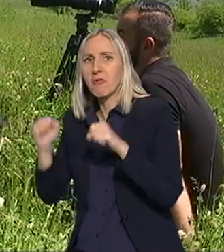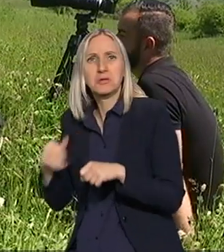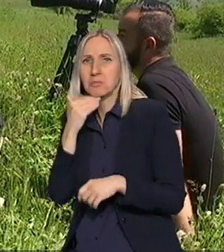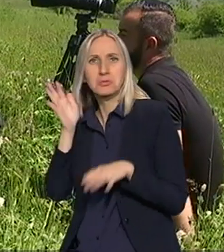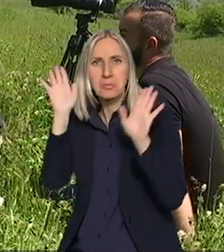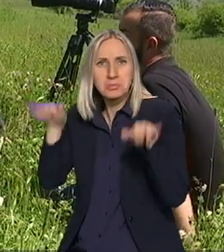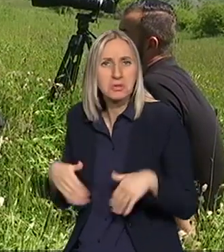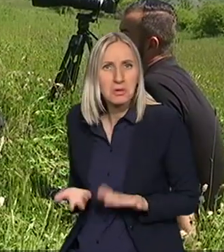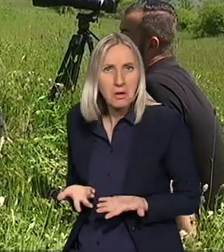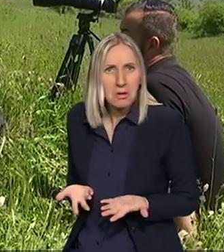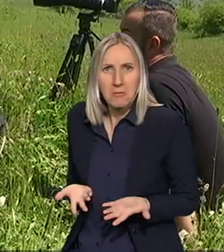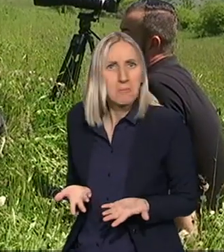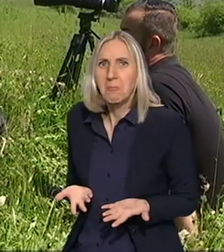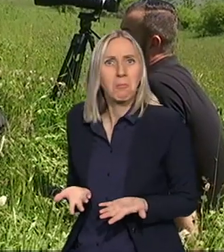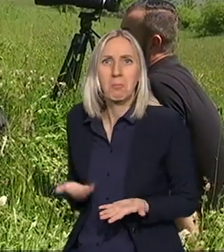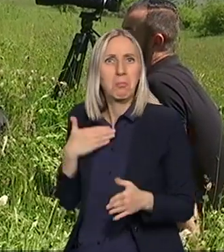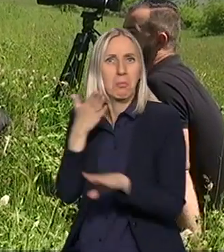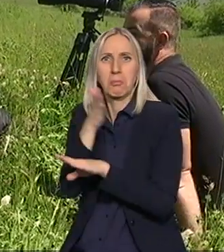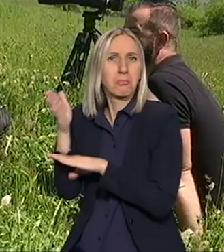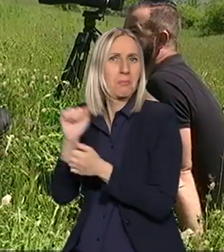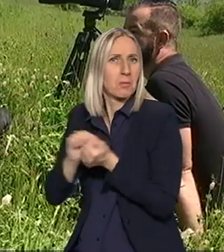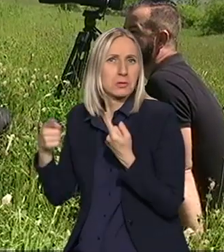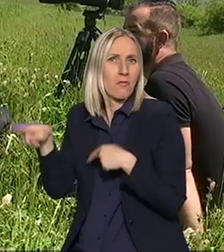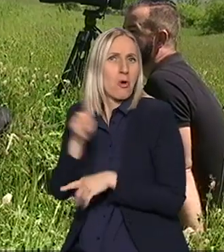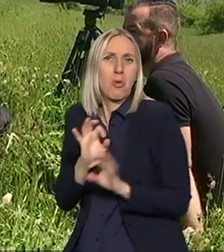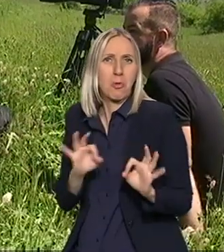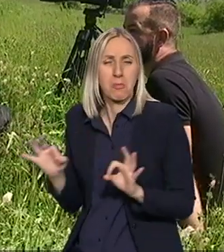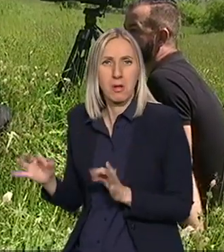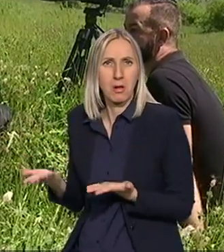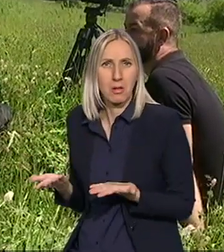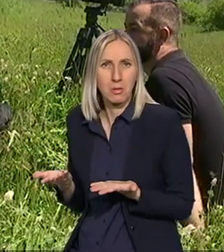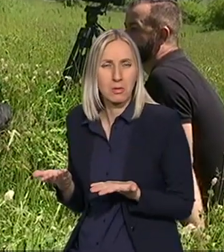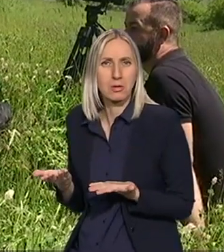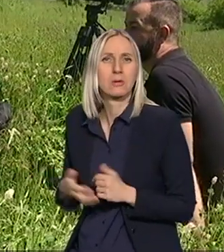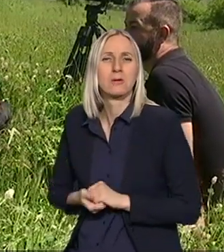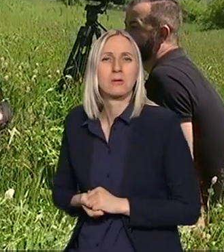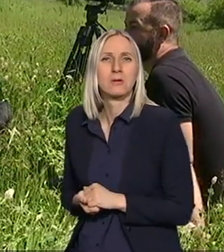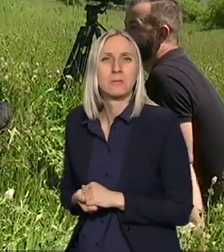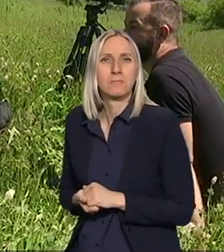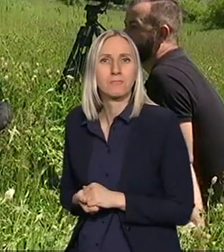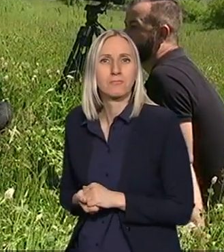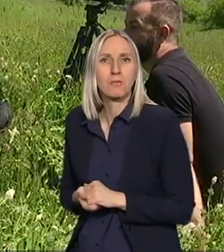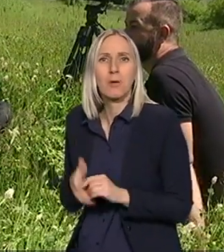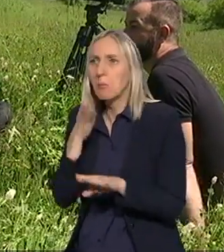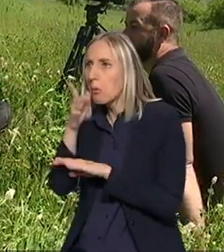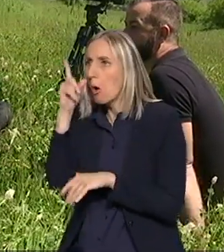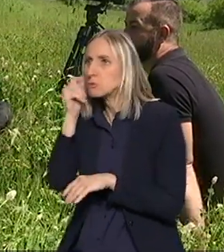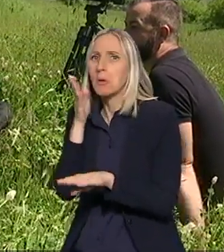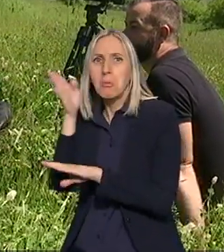moji Srbi dolaze u lokale koji su albanski vlasnici, i u opštinu i svuda,